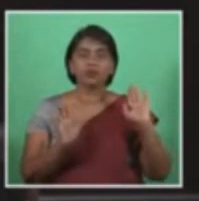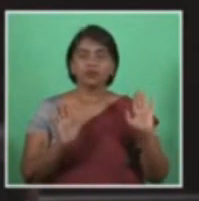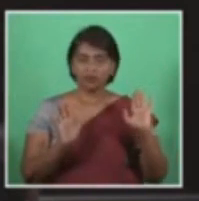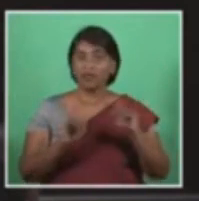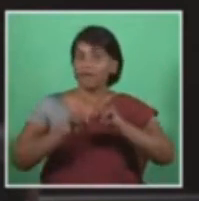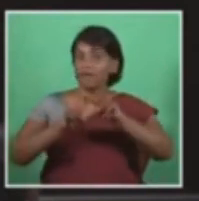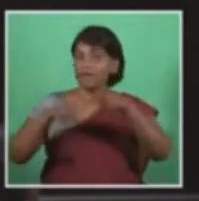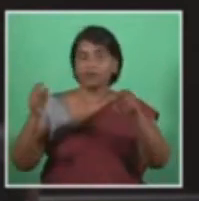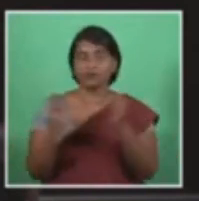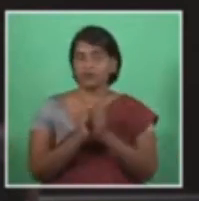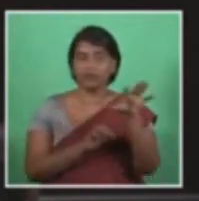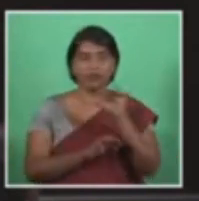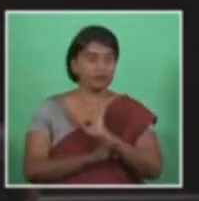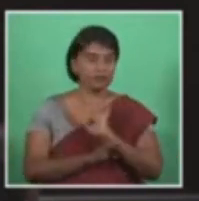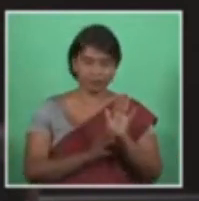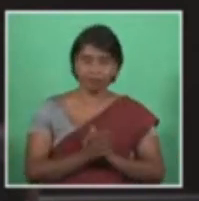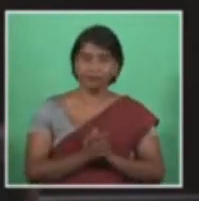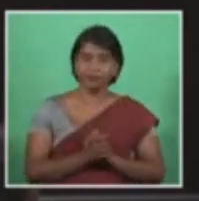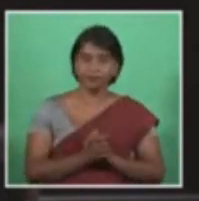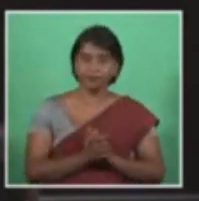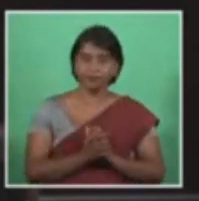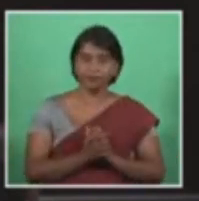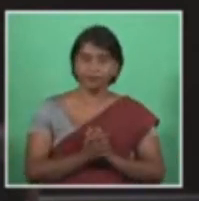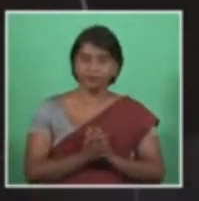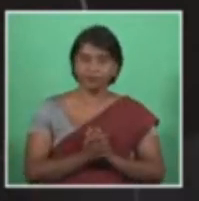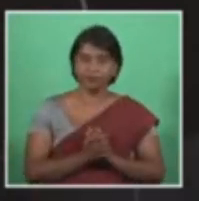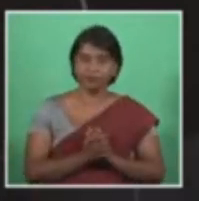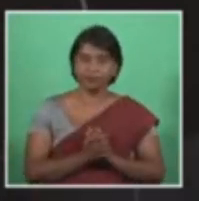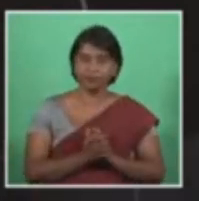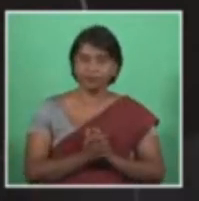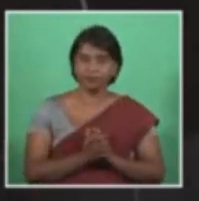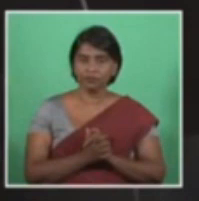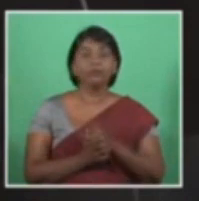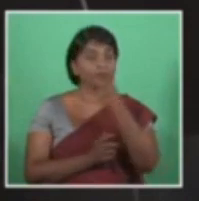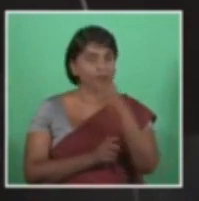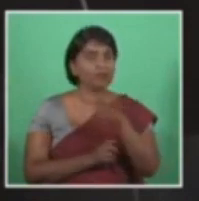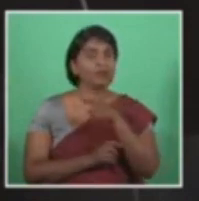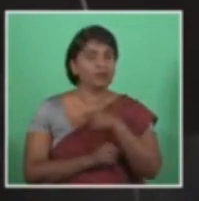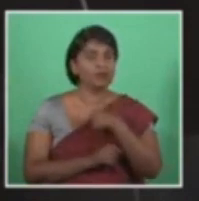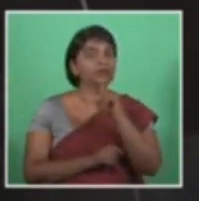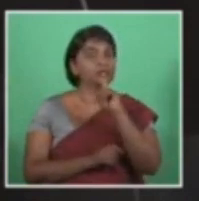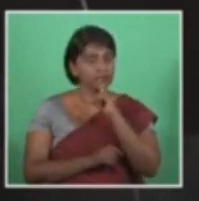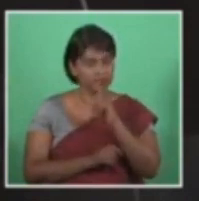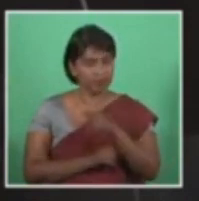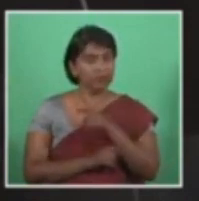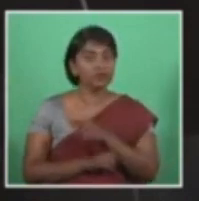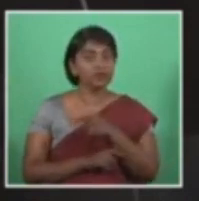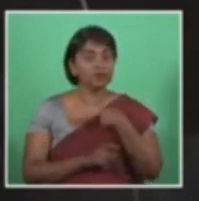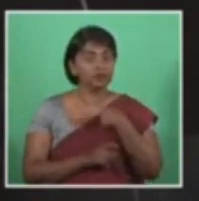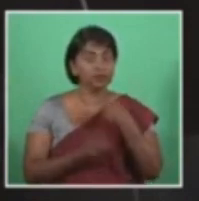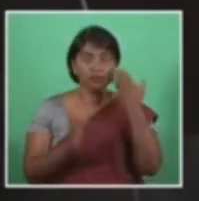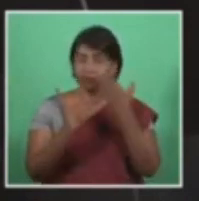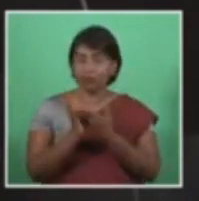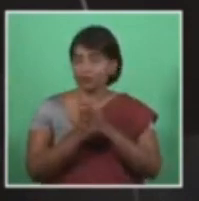වෙන කොහෙන්වත් තැනකින් නෙවෙයි. ඔව්. හැබැයි ඒක ඒ හින්දාව තමයි ගරු ඇමතිතුමා මම යෝජනා කරන්නේ අපි මේ දිහා